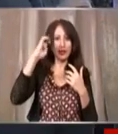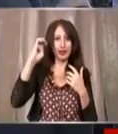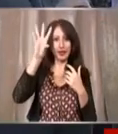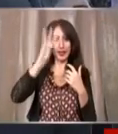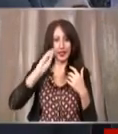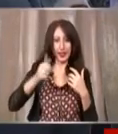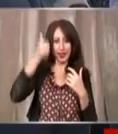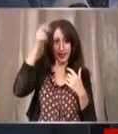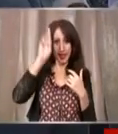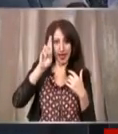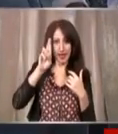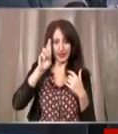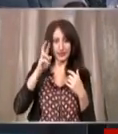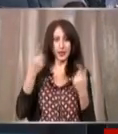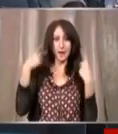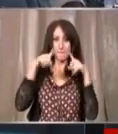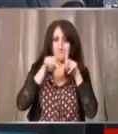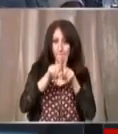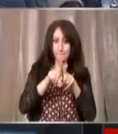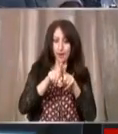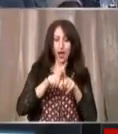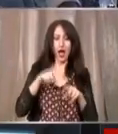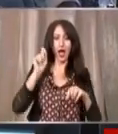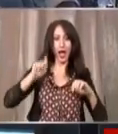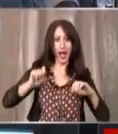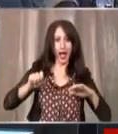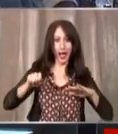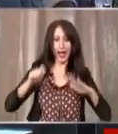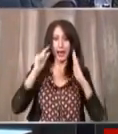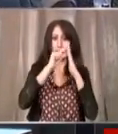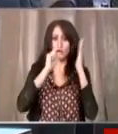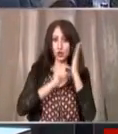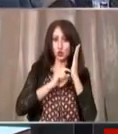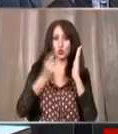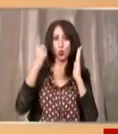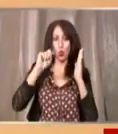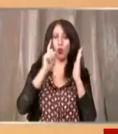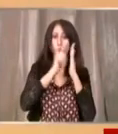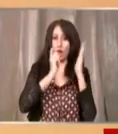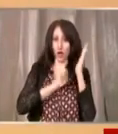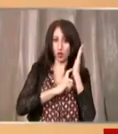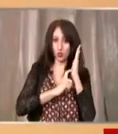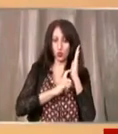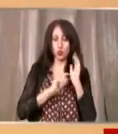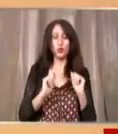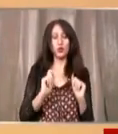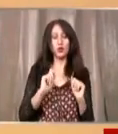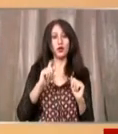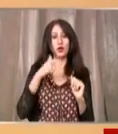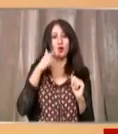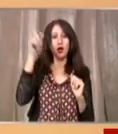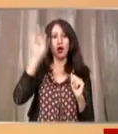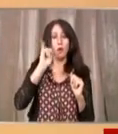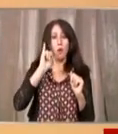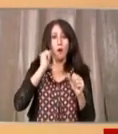اول التحدث عن اي انتخابات او استفتاءات. الهيئه الوطنيه للانتخابات بتشكل من 10 من الساده القضاه